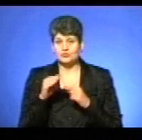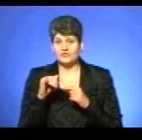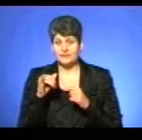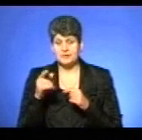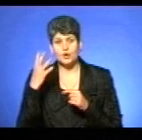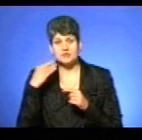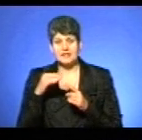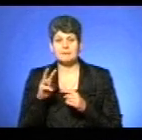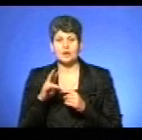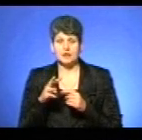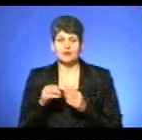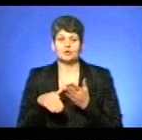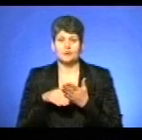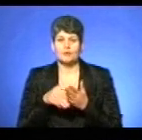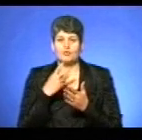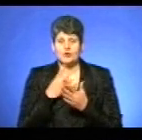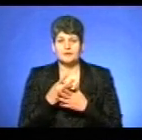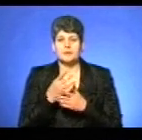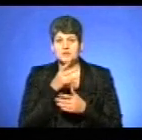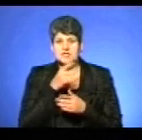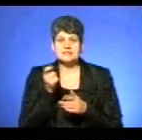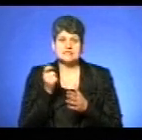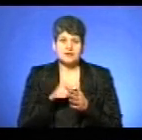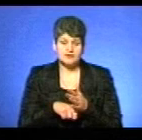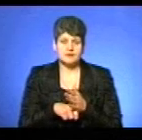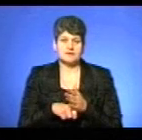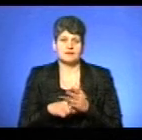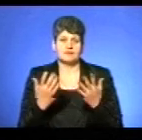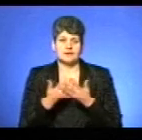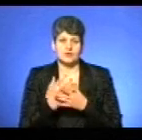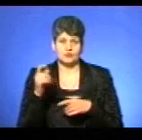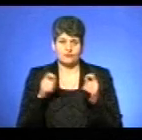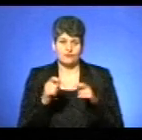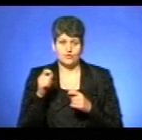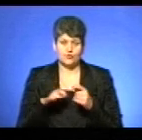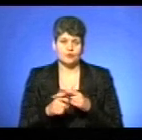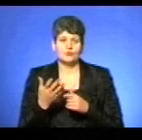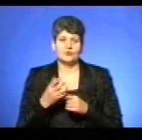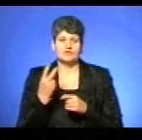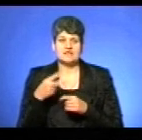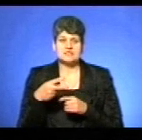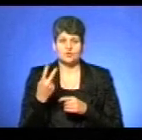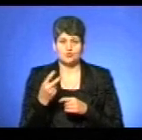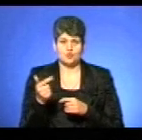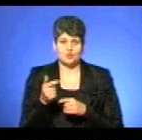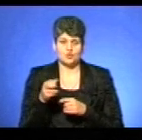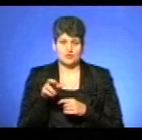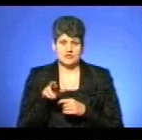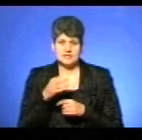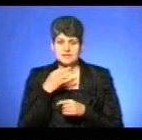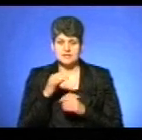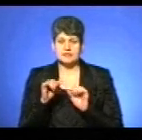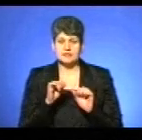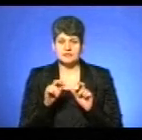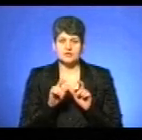Миколаю допомагали» покажуть під час закриття Всеукраїнського форуму «Кінохвиля» 2018 22 грудня, повідомила керівник